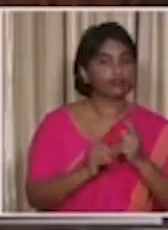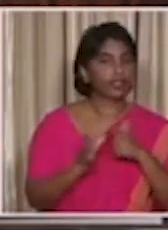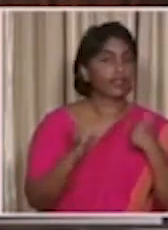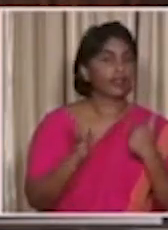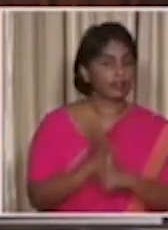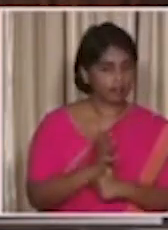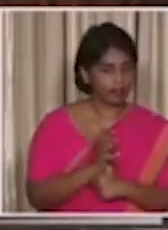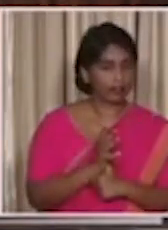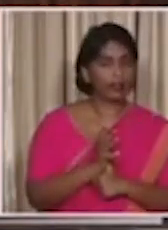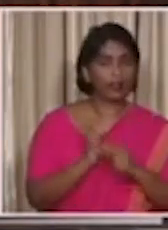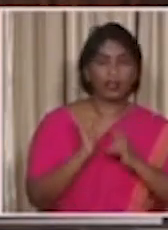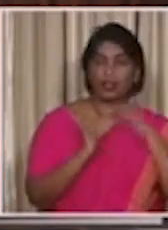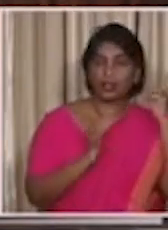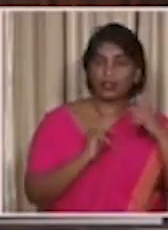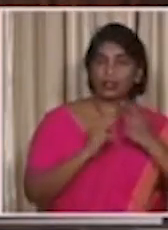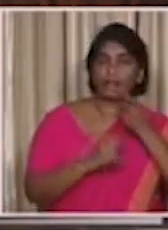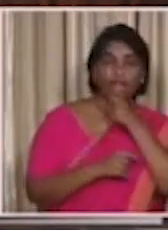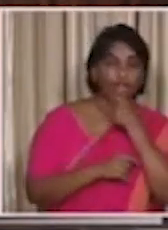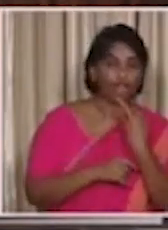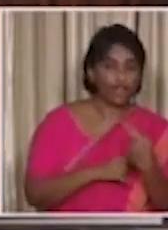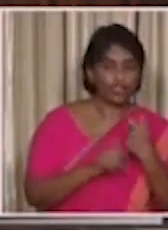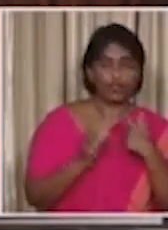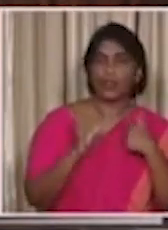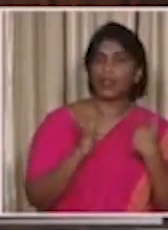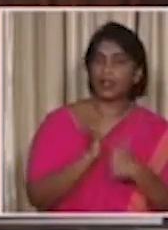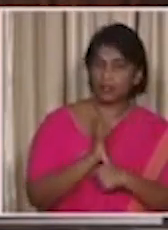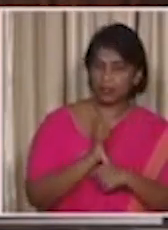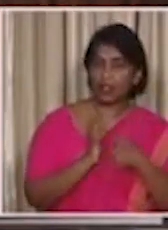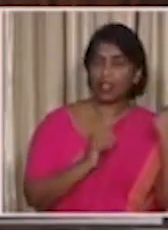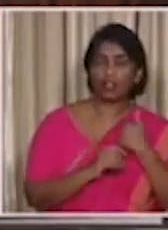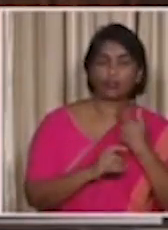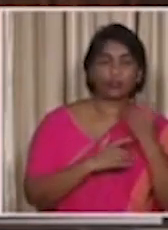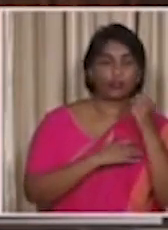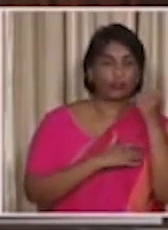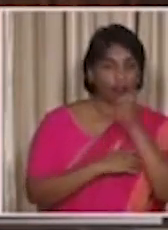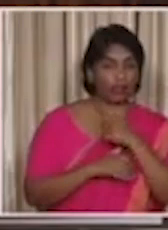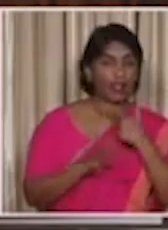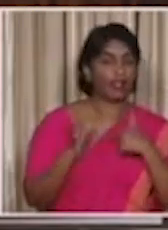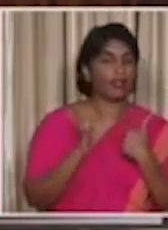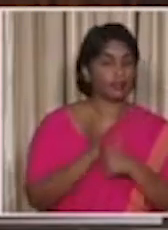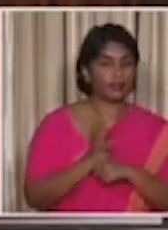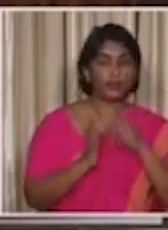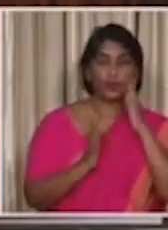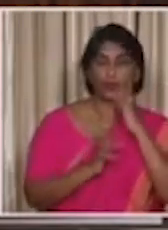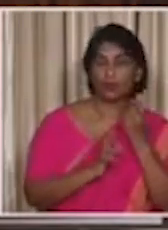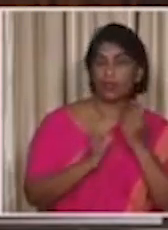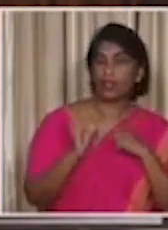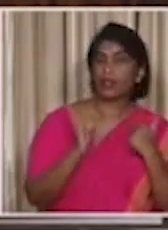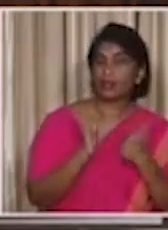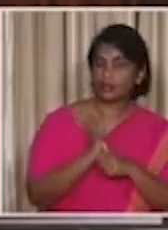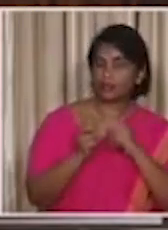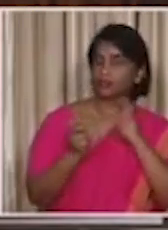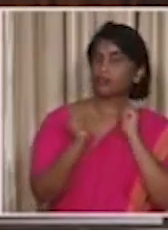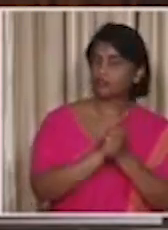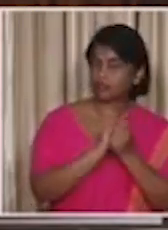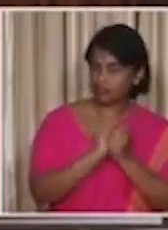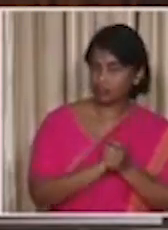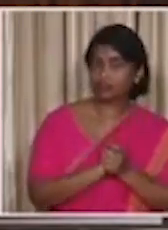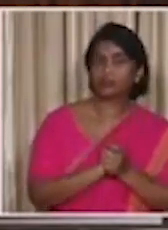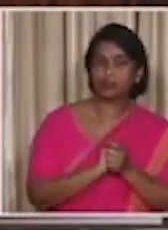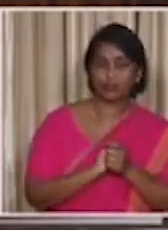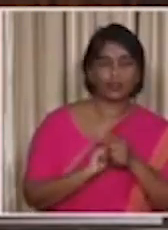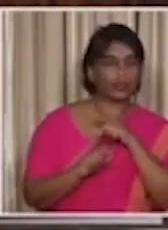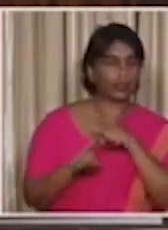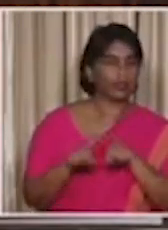පනත, ජාතික විශ්‍රාමදායකත්ව පනත, නව සුරාබදු පනත, විදේශ විනිමය පනතට සංශෝධන, බුන්වත්